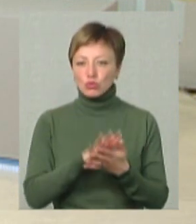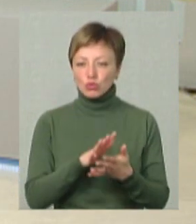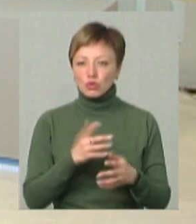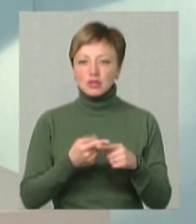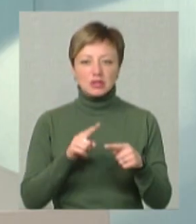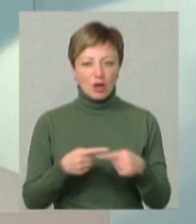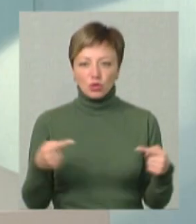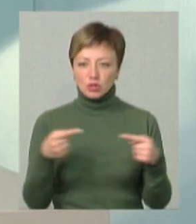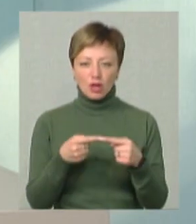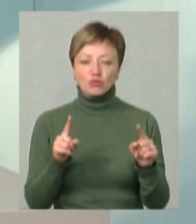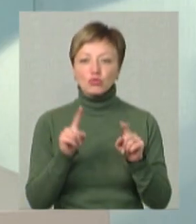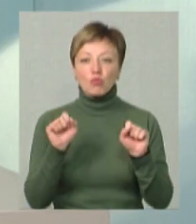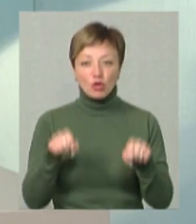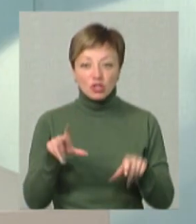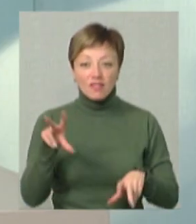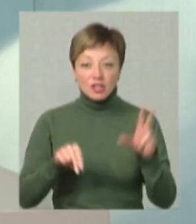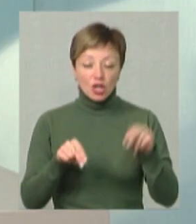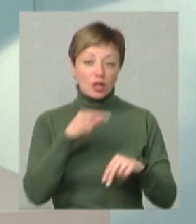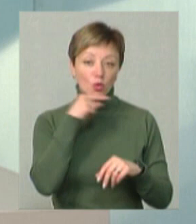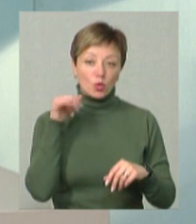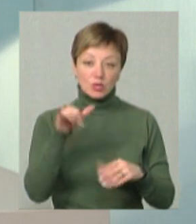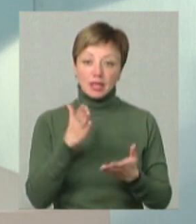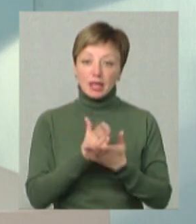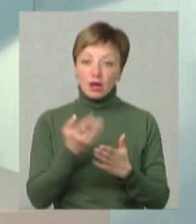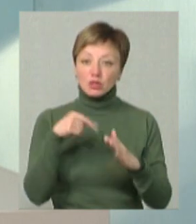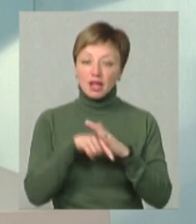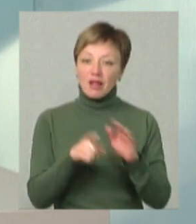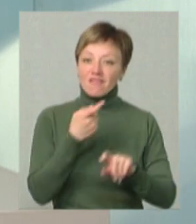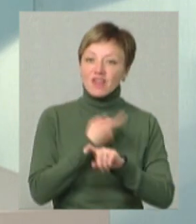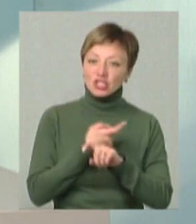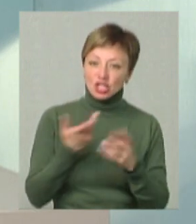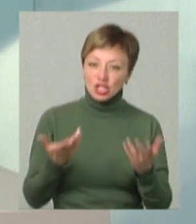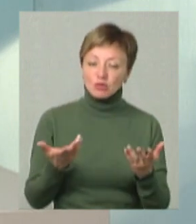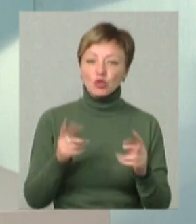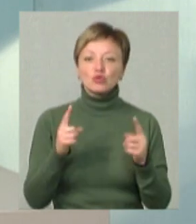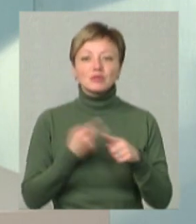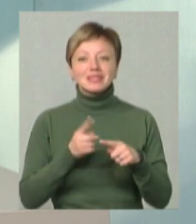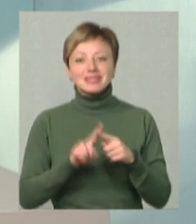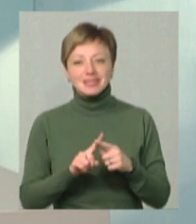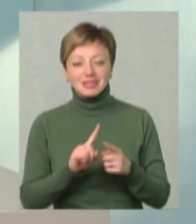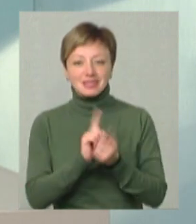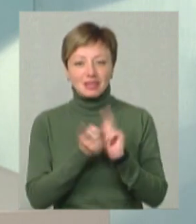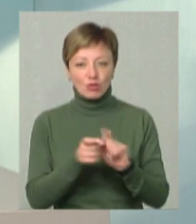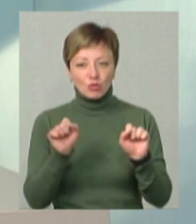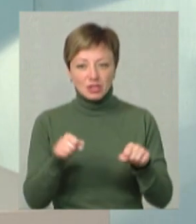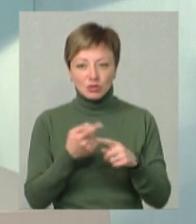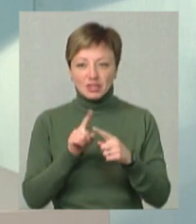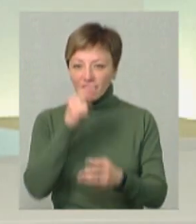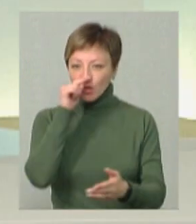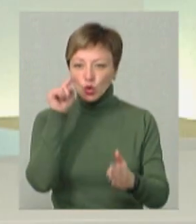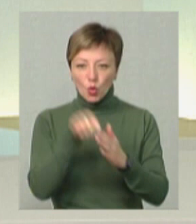це однозначно. Чи можна вважати, що у Росії є ознаки фашизму, і чому це стало можливим, оце